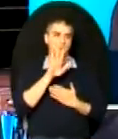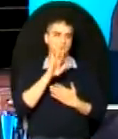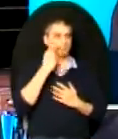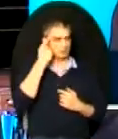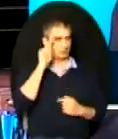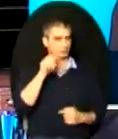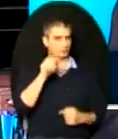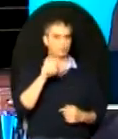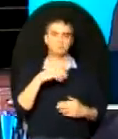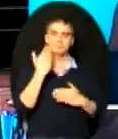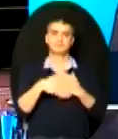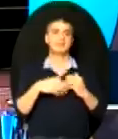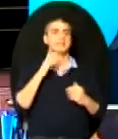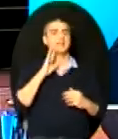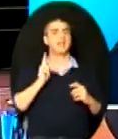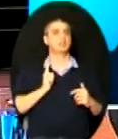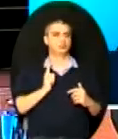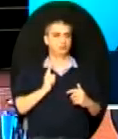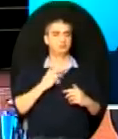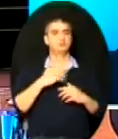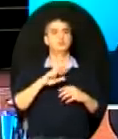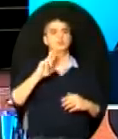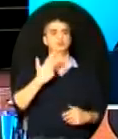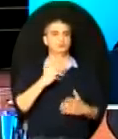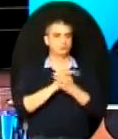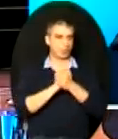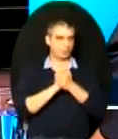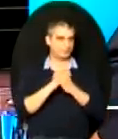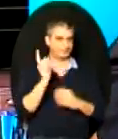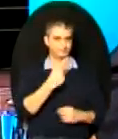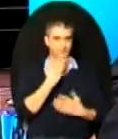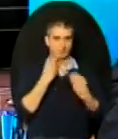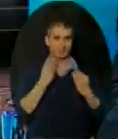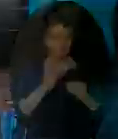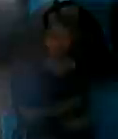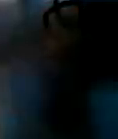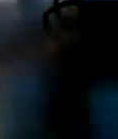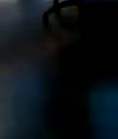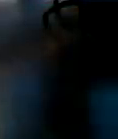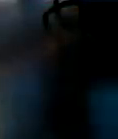2015. תחשבו על זה. עד כאן קריאה אישית, עד כאן קריאה שלישית. שלום שלום. תודה.